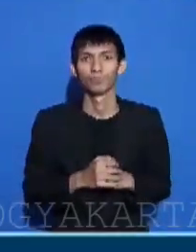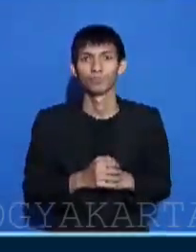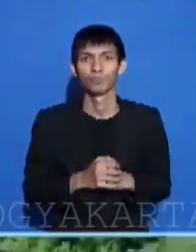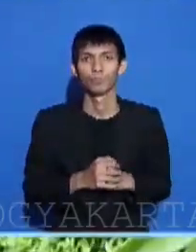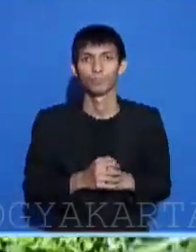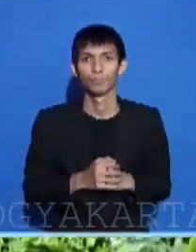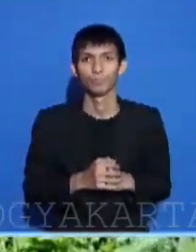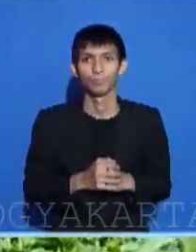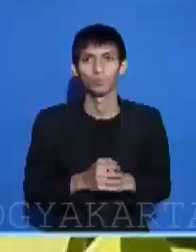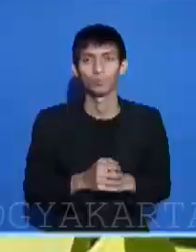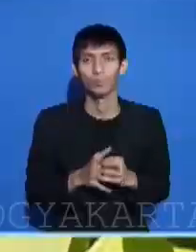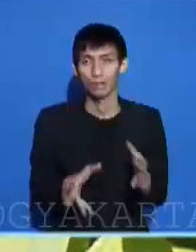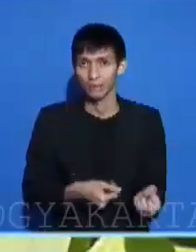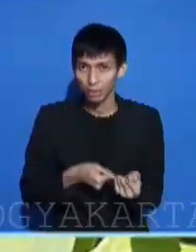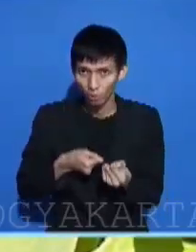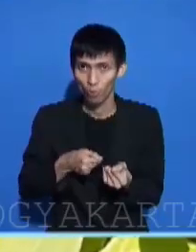Asan